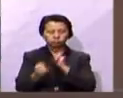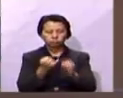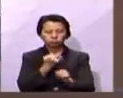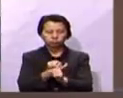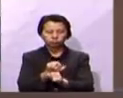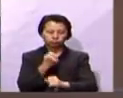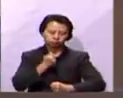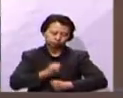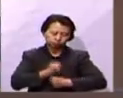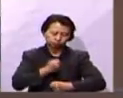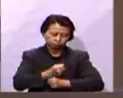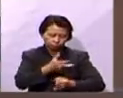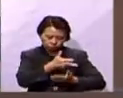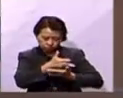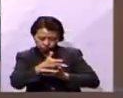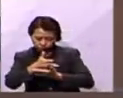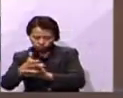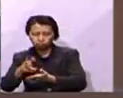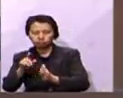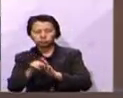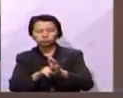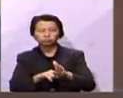bertugas sepanjang jelajah ini berlangsung.